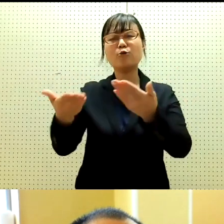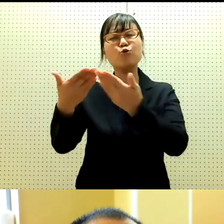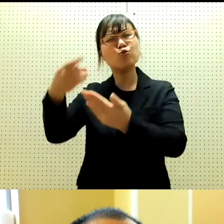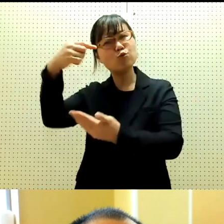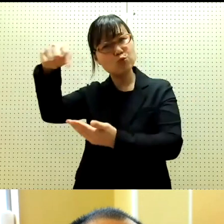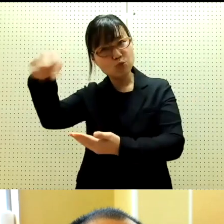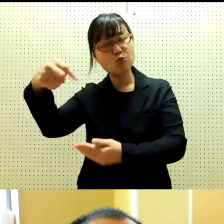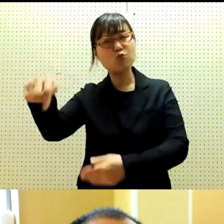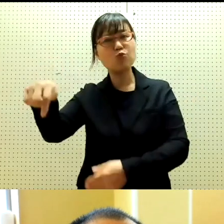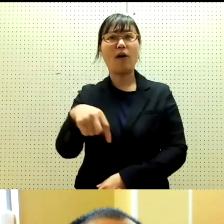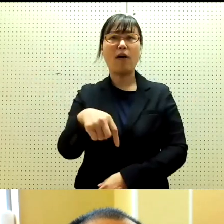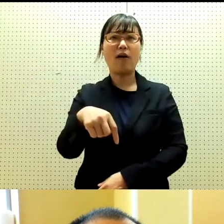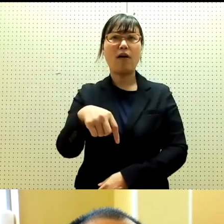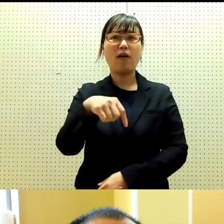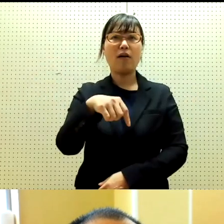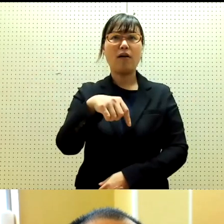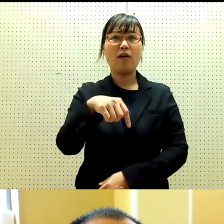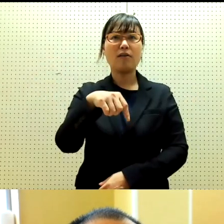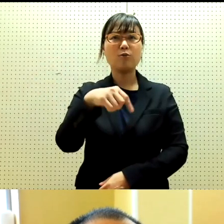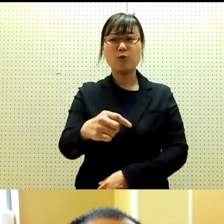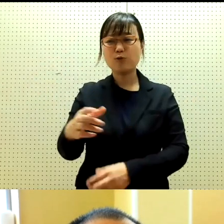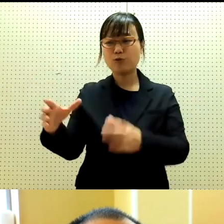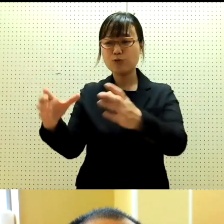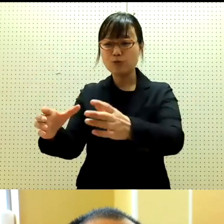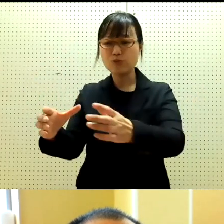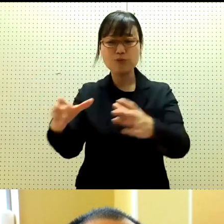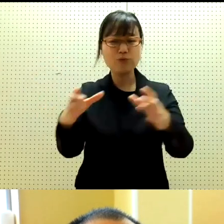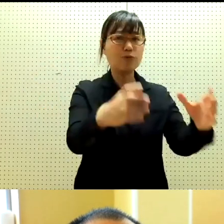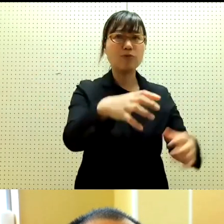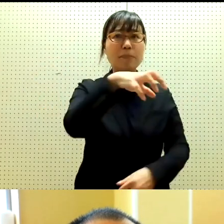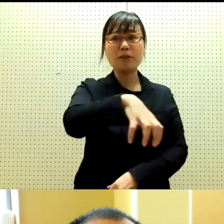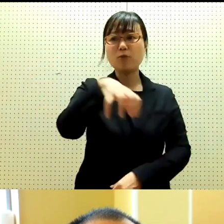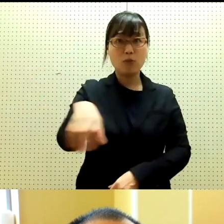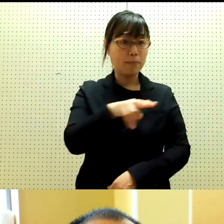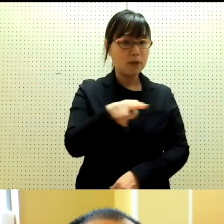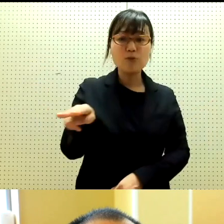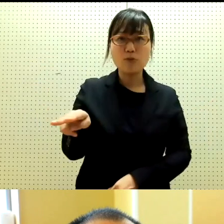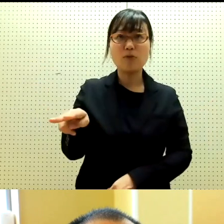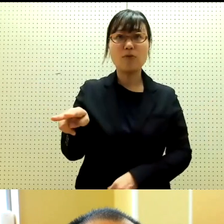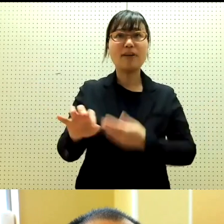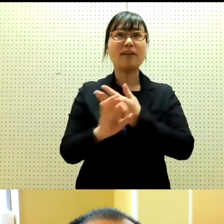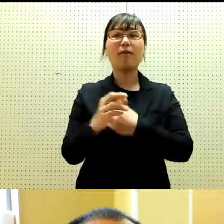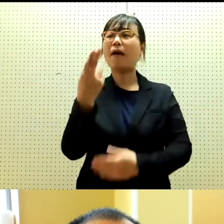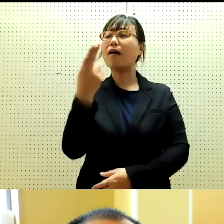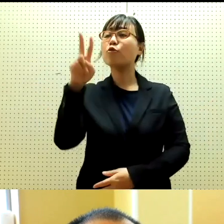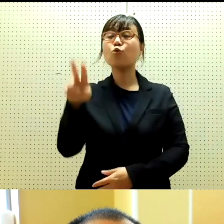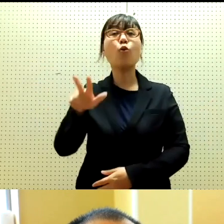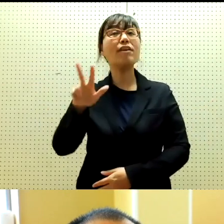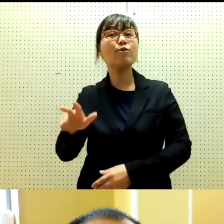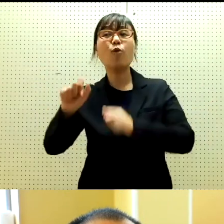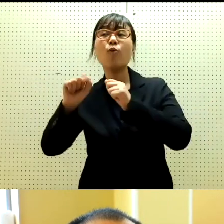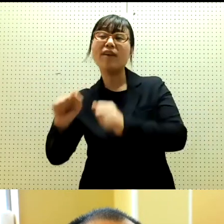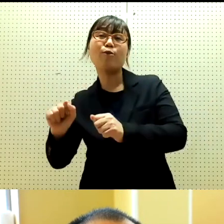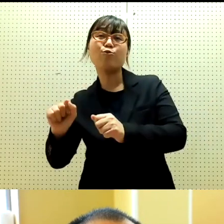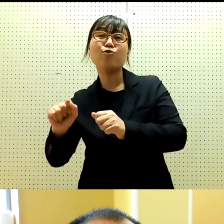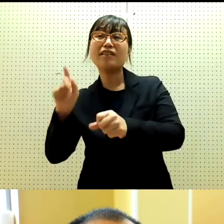そういった割とね切り取った形で、見ていくと、まあドリルをやることが iPad を使う理由じゃない